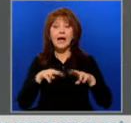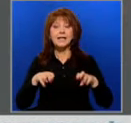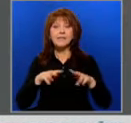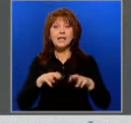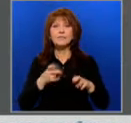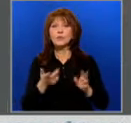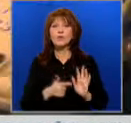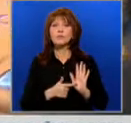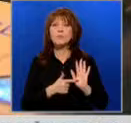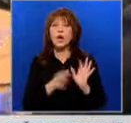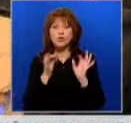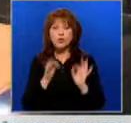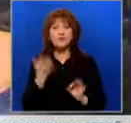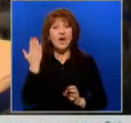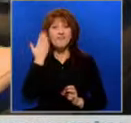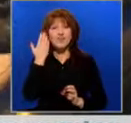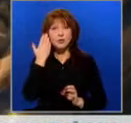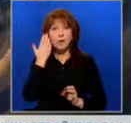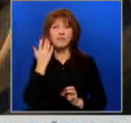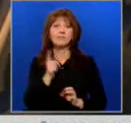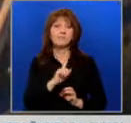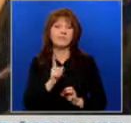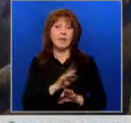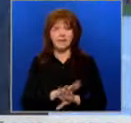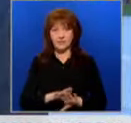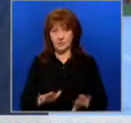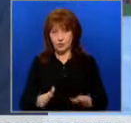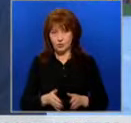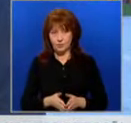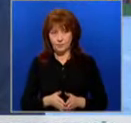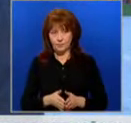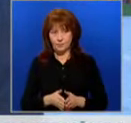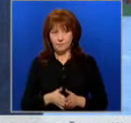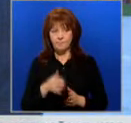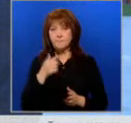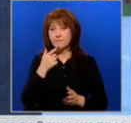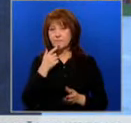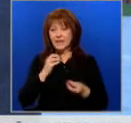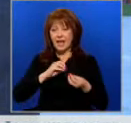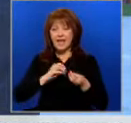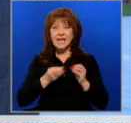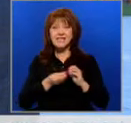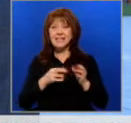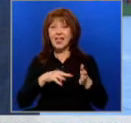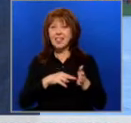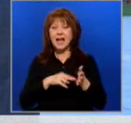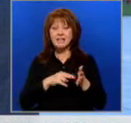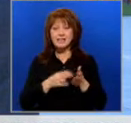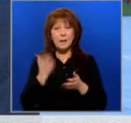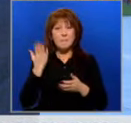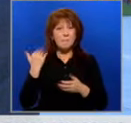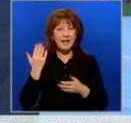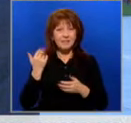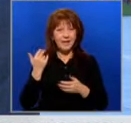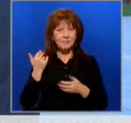са виновниците за трагедията, все още не е завършило. Инсталацията дълги години преди инцидента е била в